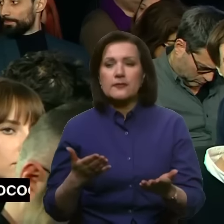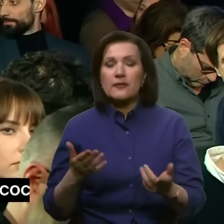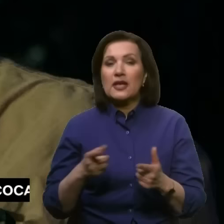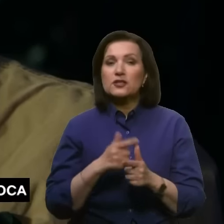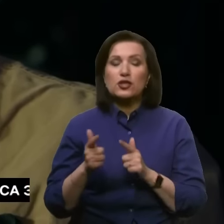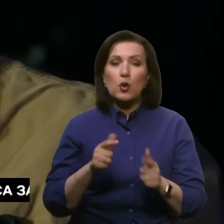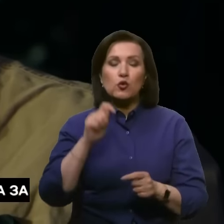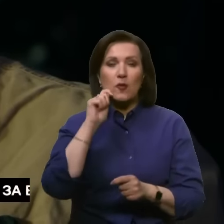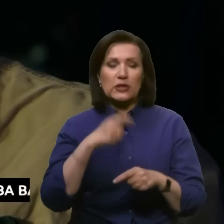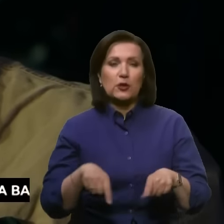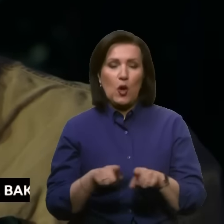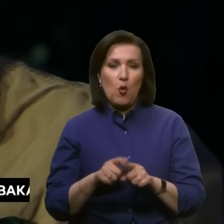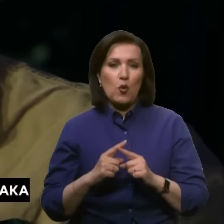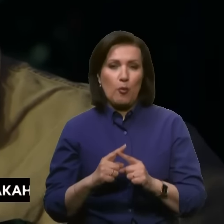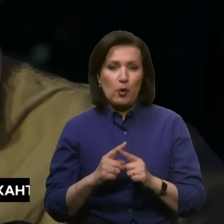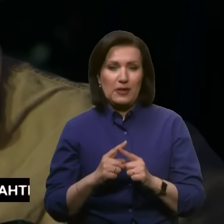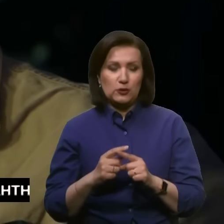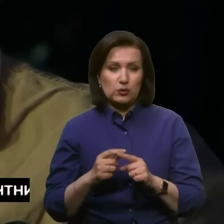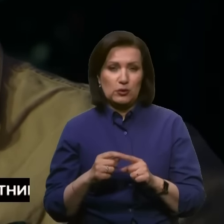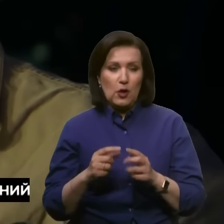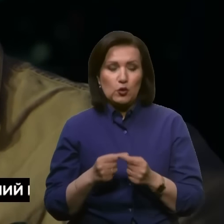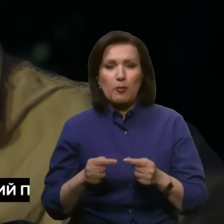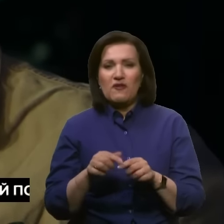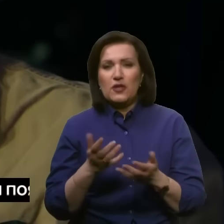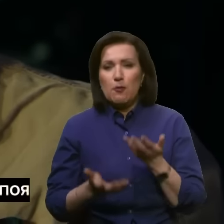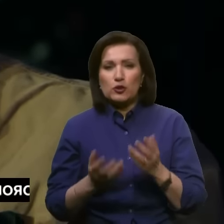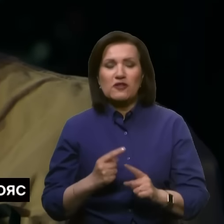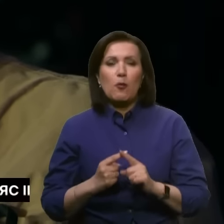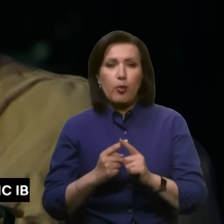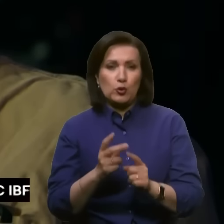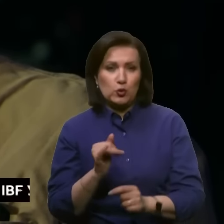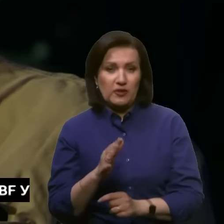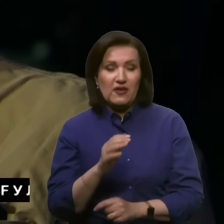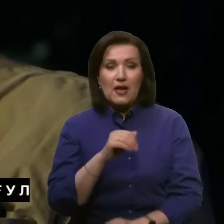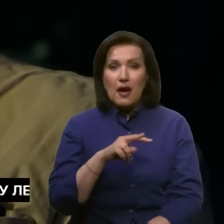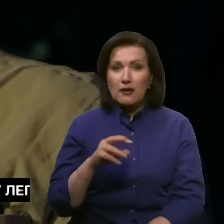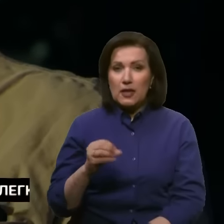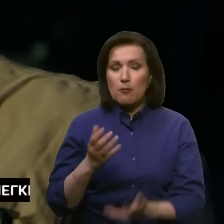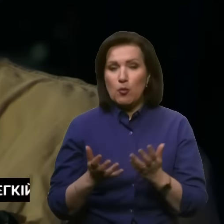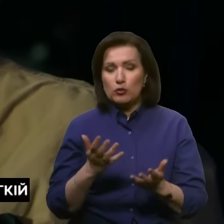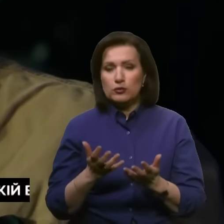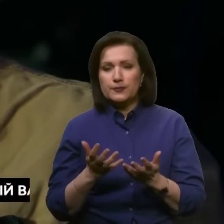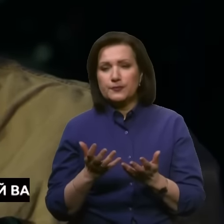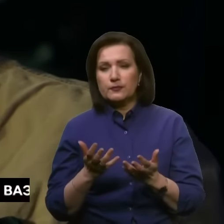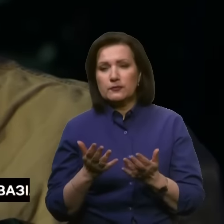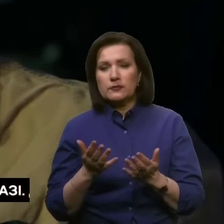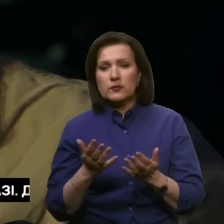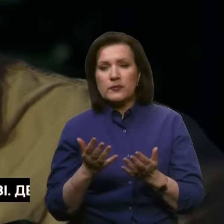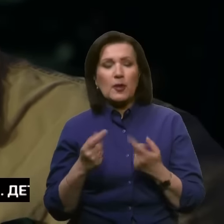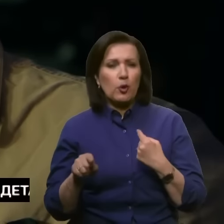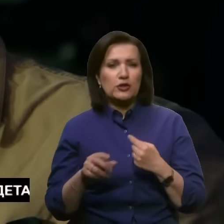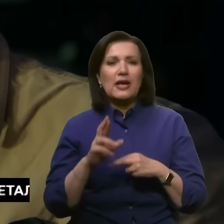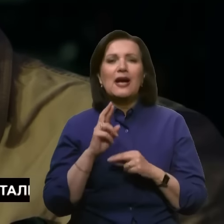Чи готова Україна до такого компромісу? Тобто теж до певних, можливо, поступків. Але, можливо, тобто, може